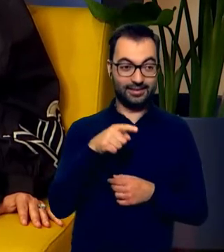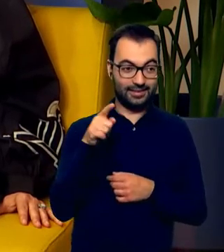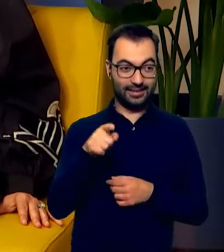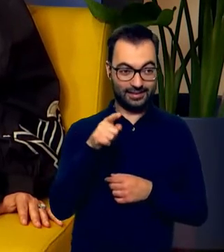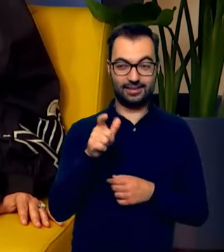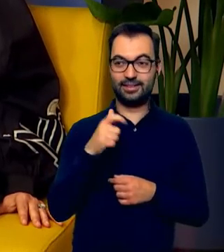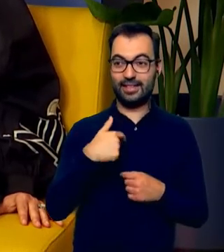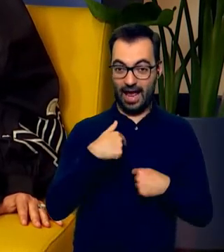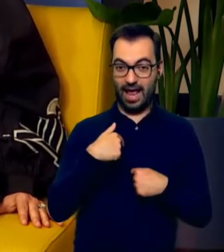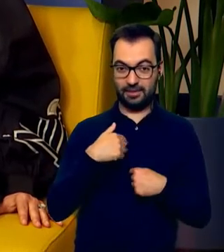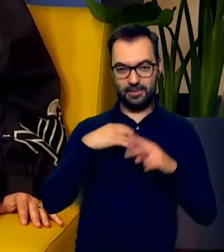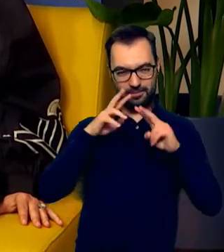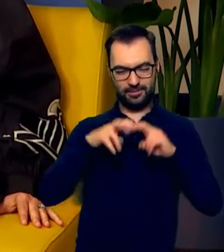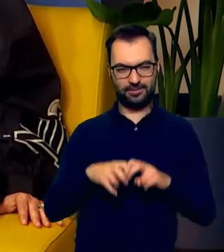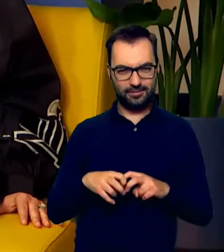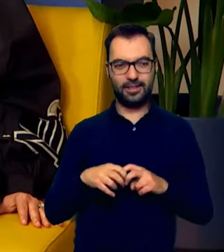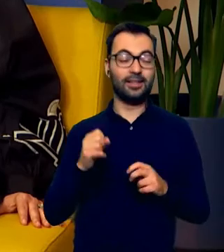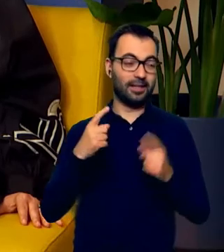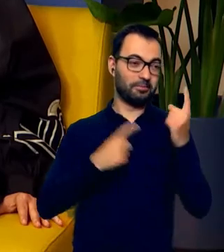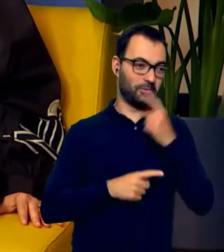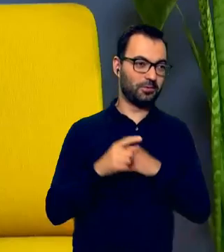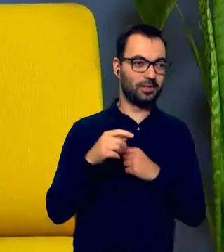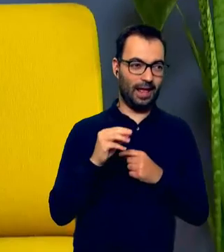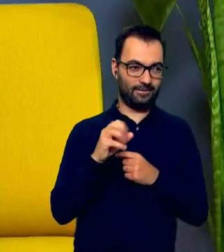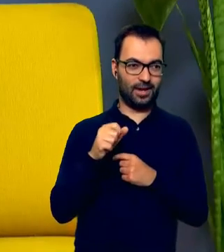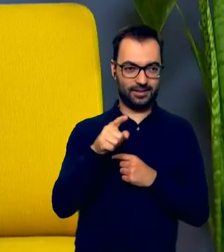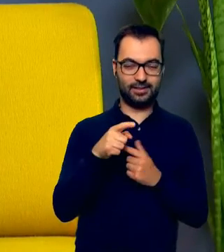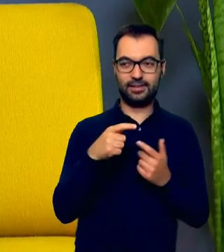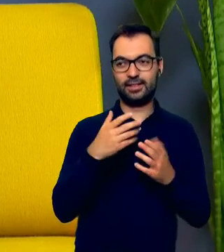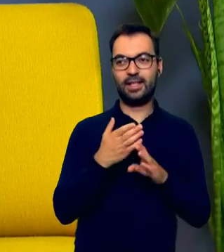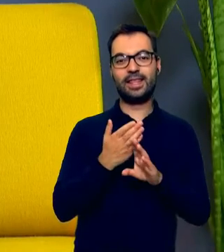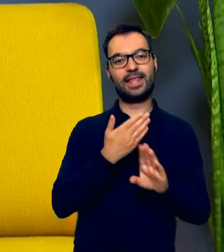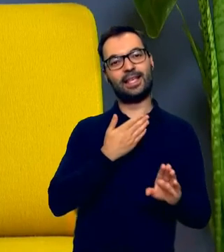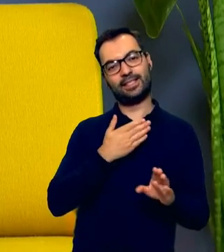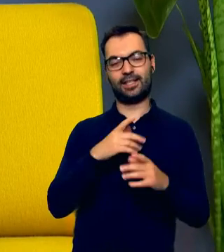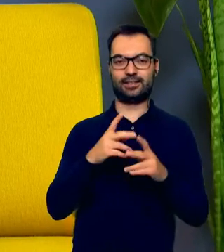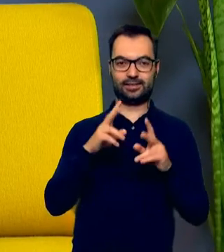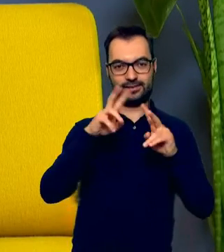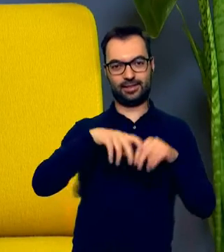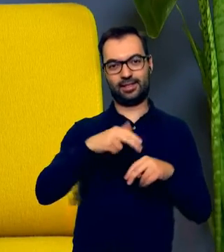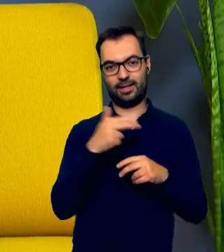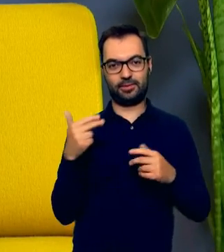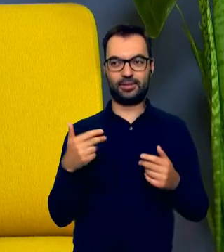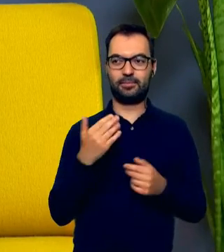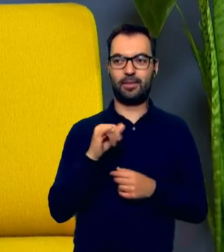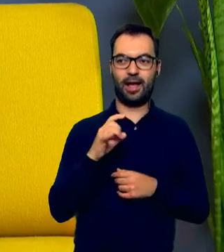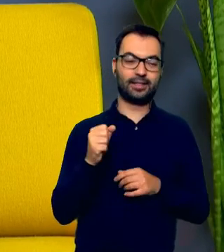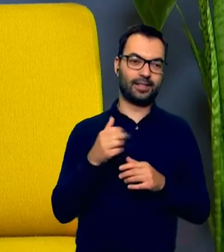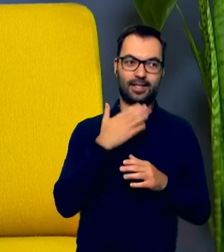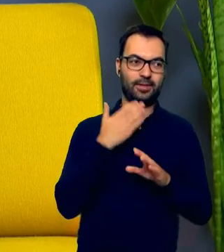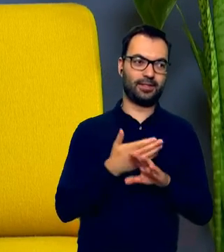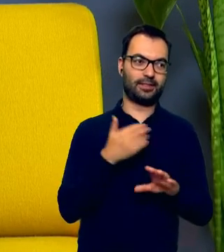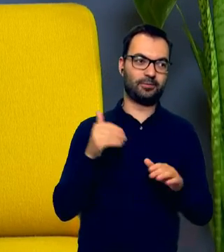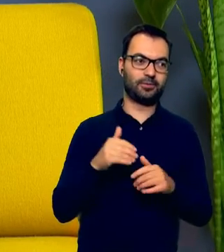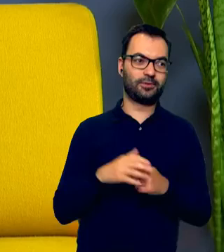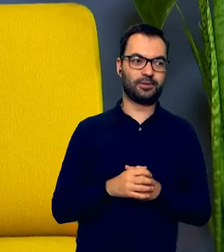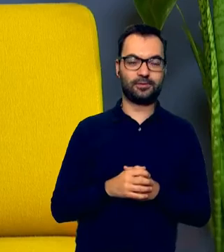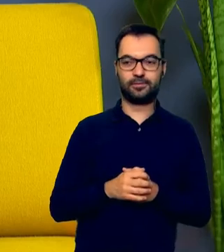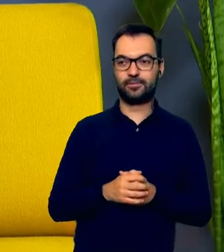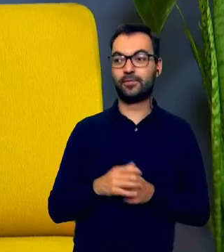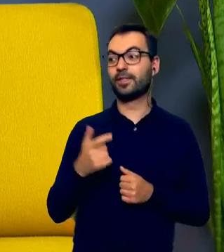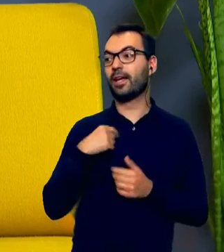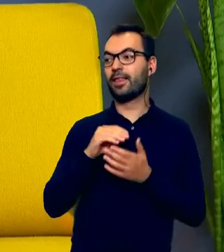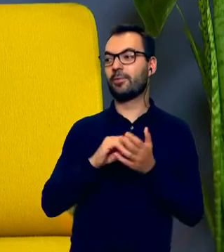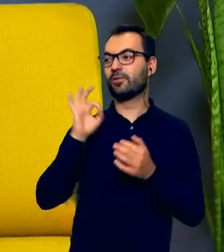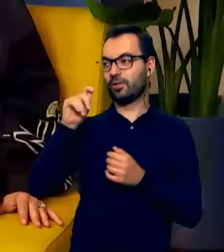mam zgłębiać dziadka Władka? No tak pomyślałam, że fajnie byłoby, gdyby ktoś jednak z dystansem pewnym zabrał się za temat. No, Magda może być zaangażowana.